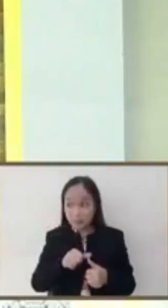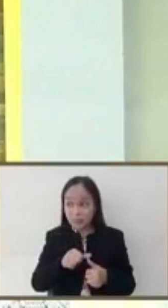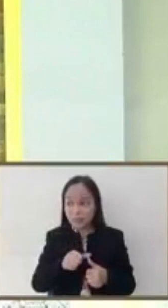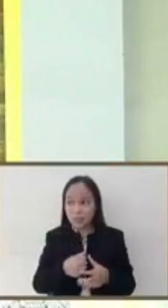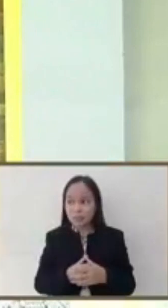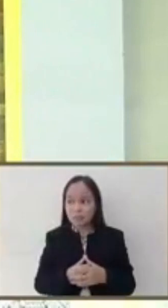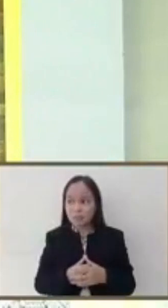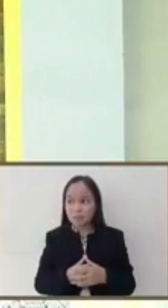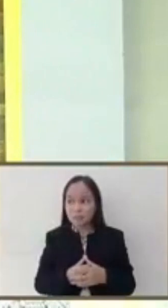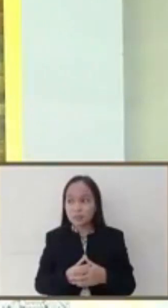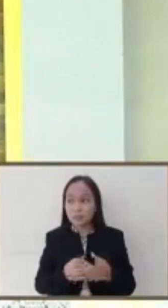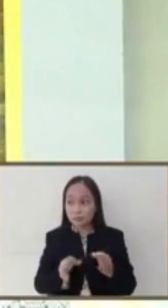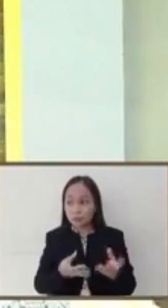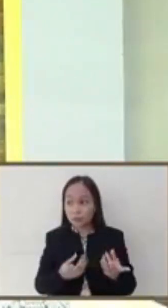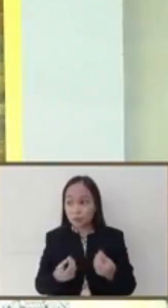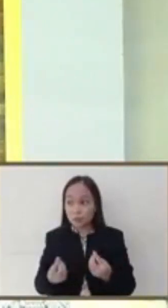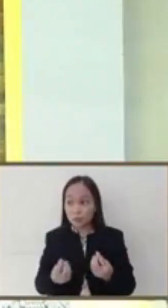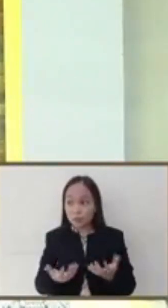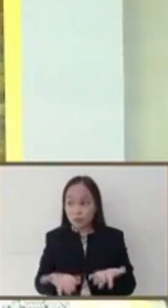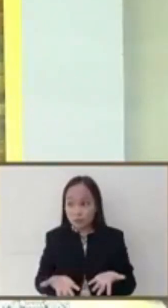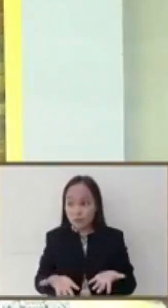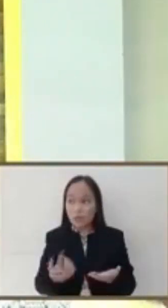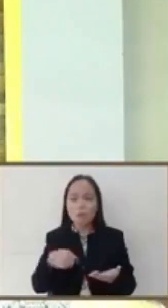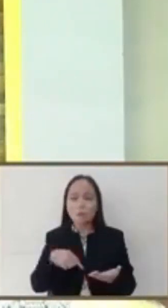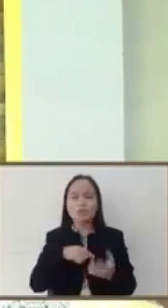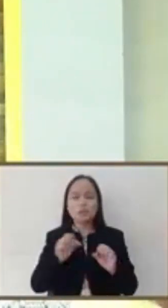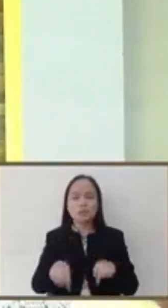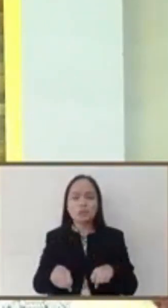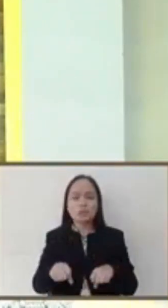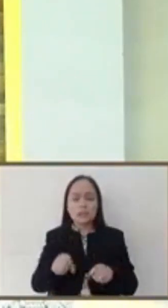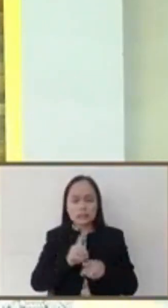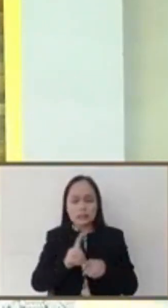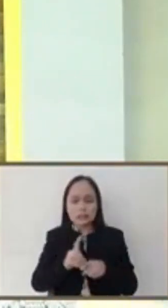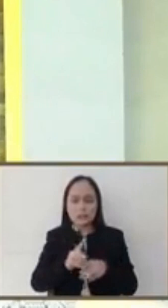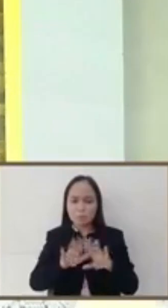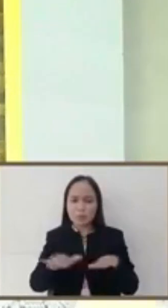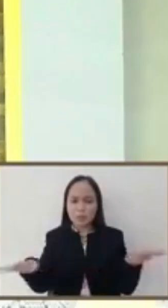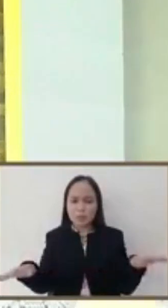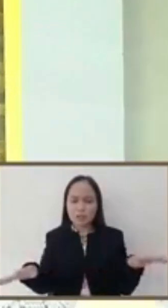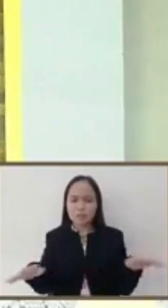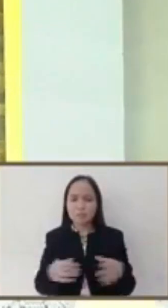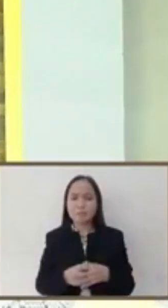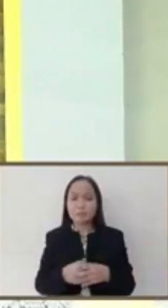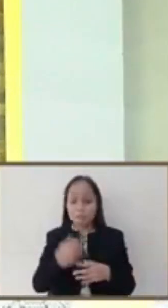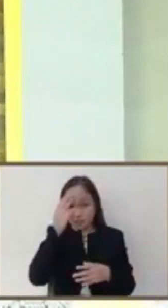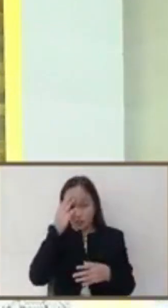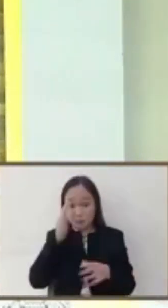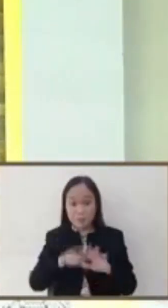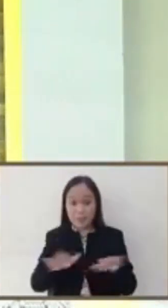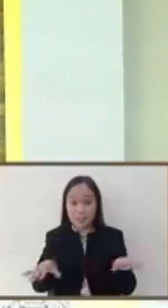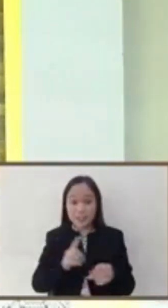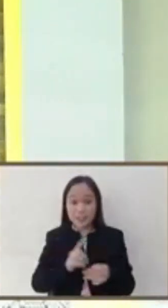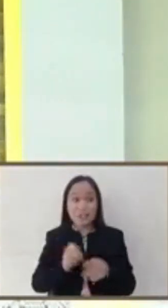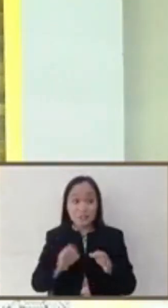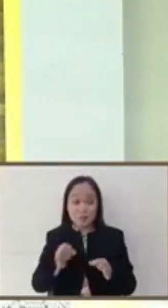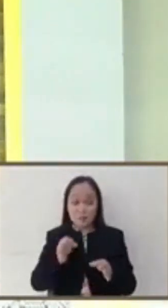kapatid, by doing this, nadidisiplina po natin ang ating mga anak. Alam niyo ang mga anak natin, pag binigyan mo ng pera,